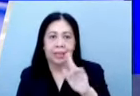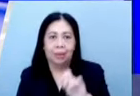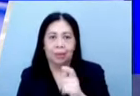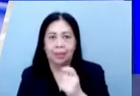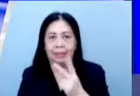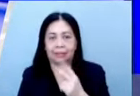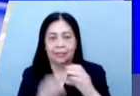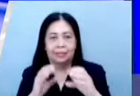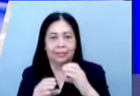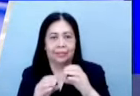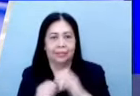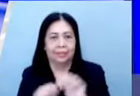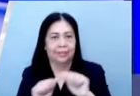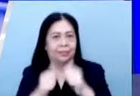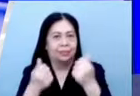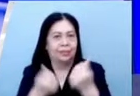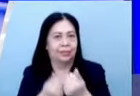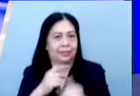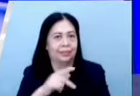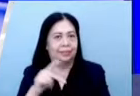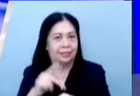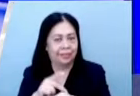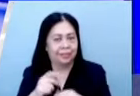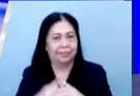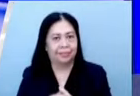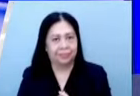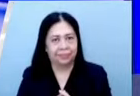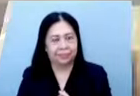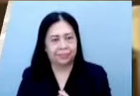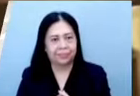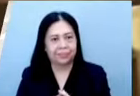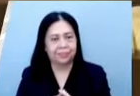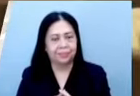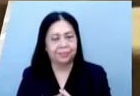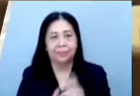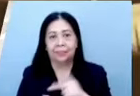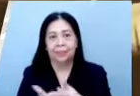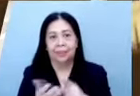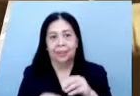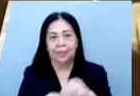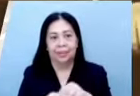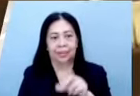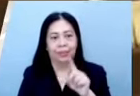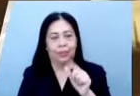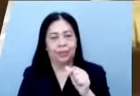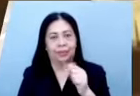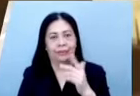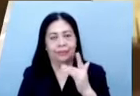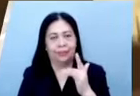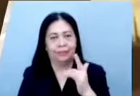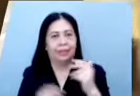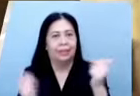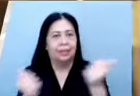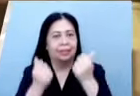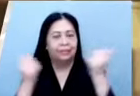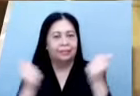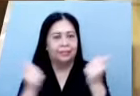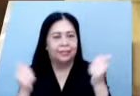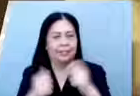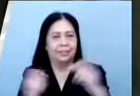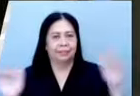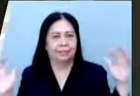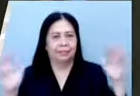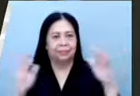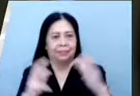Telecommunications Association of the Philippines or FICTAP. Bahagi ito ng 25th anniversary ng FICTAP. Nagtipon-tipon dyan